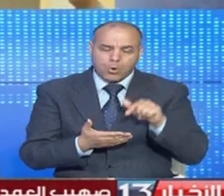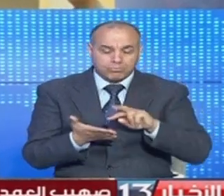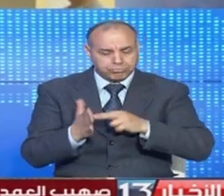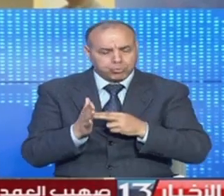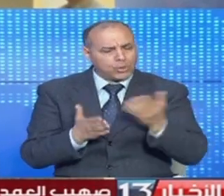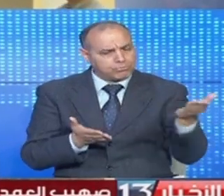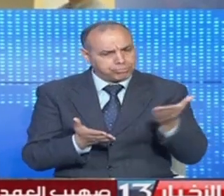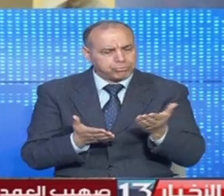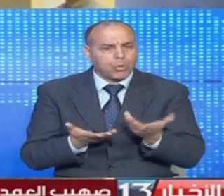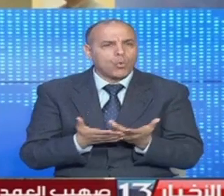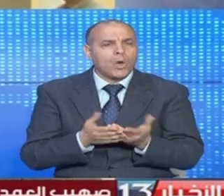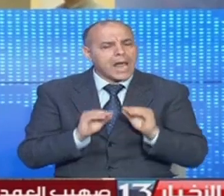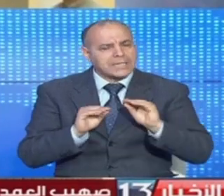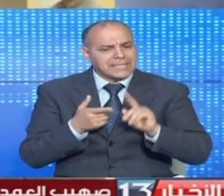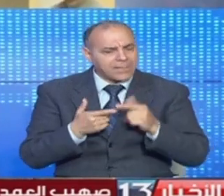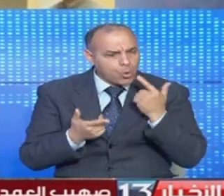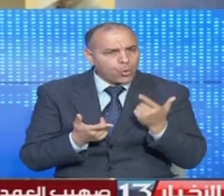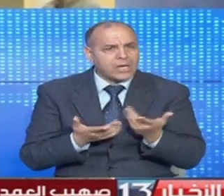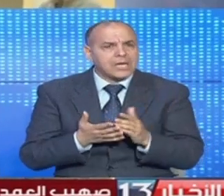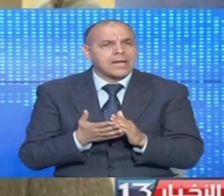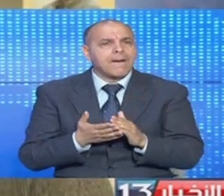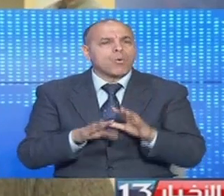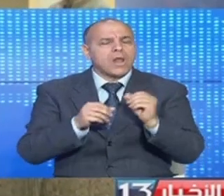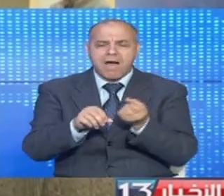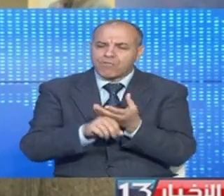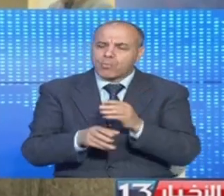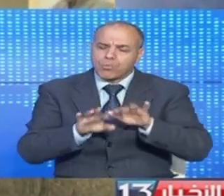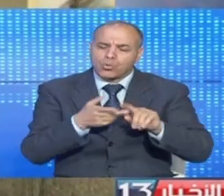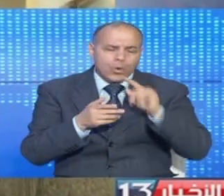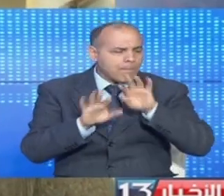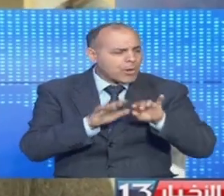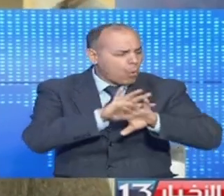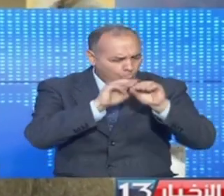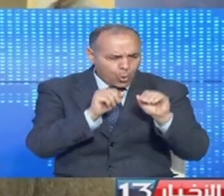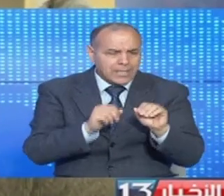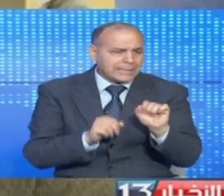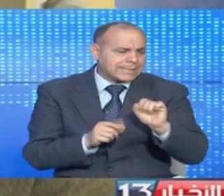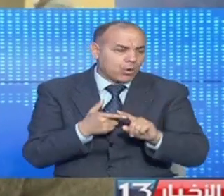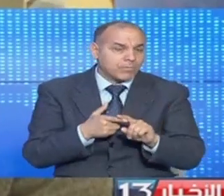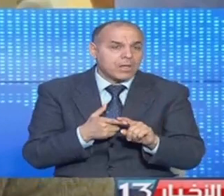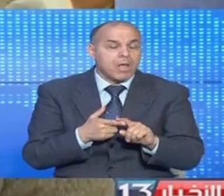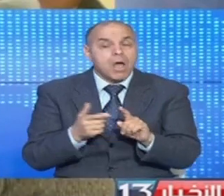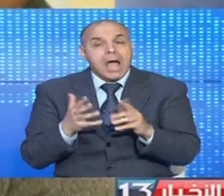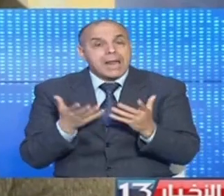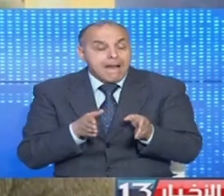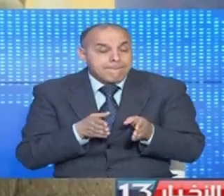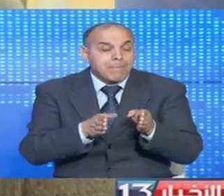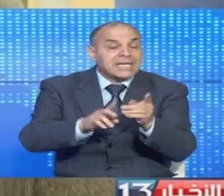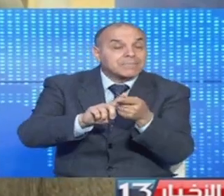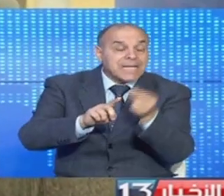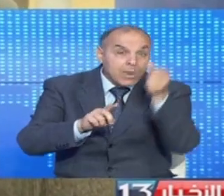لتكنيسيا معناها تقنيين ولا ساذة اللي هما لاهين في توسكي انفورماتيك بروغراماسيون تاع لي سيستيم باش تكون الممر هذا